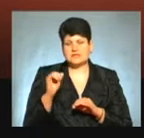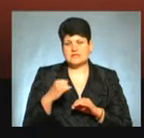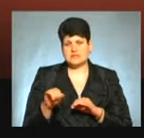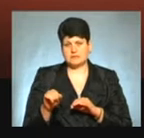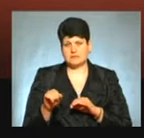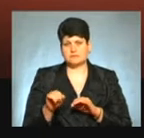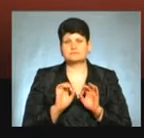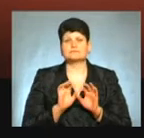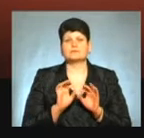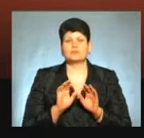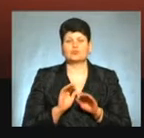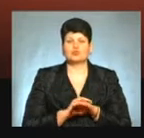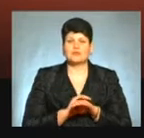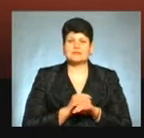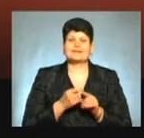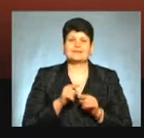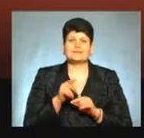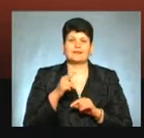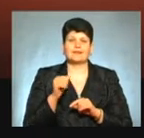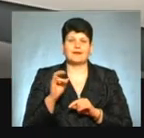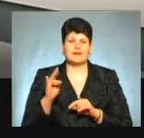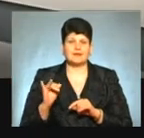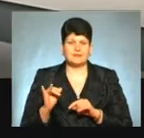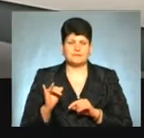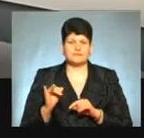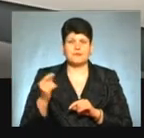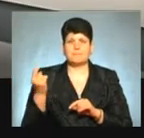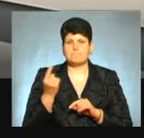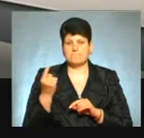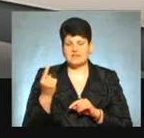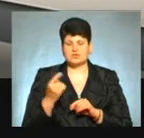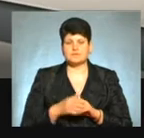24 серпня. Прокоментуйте, будь ласка, такі дані. Ну, перше,